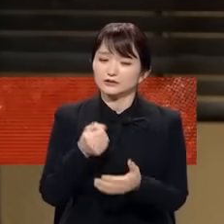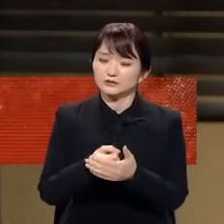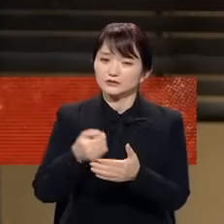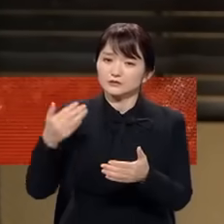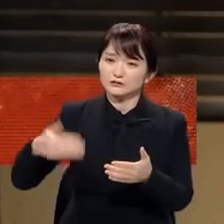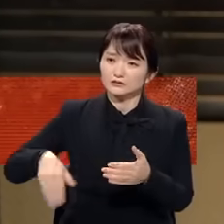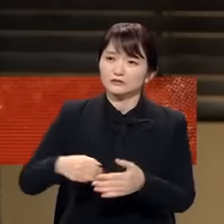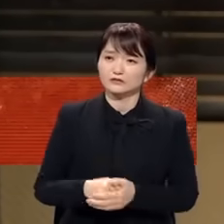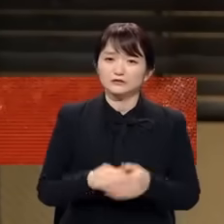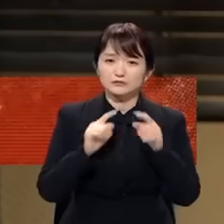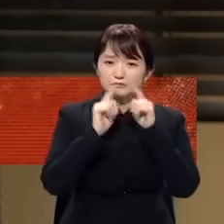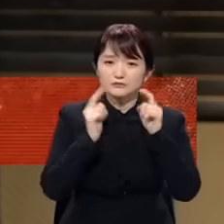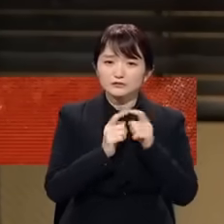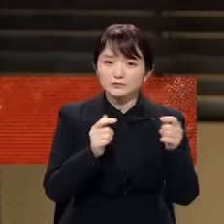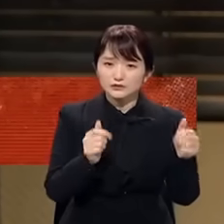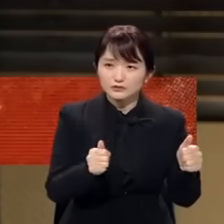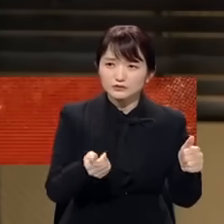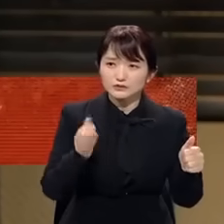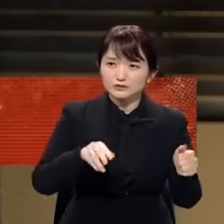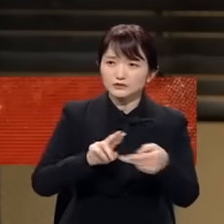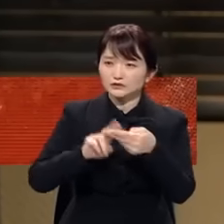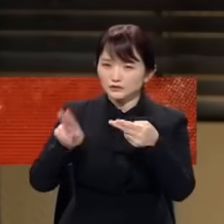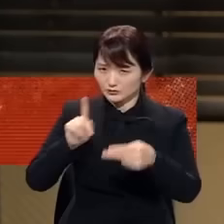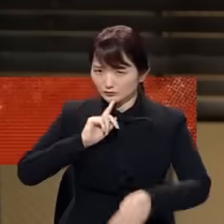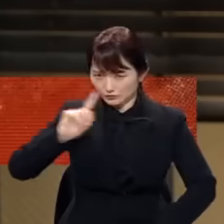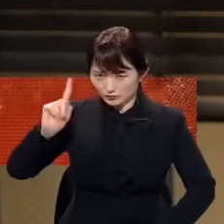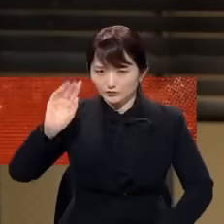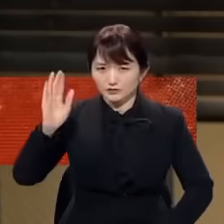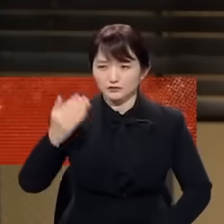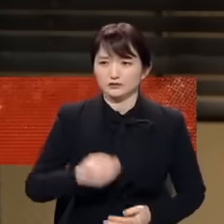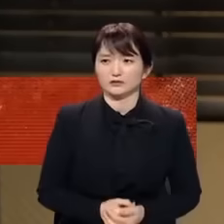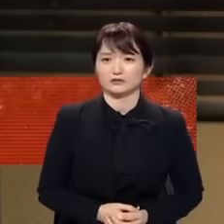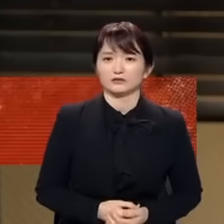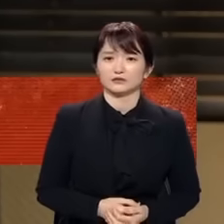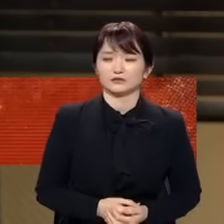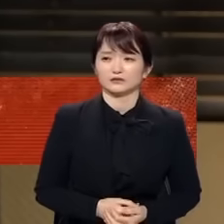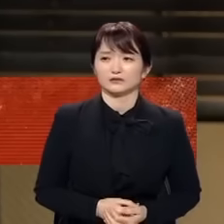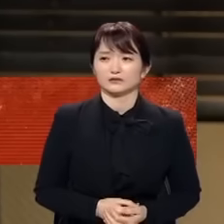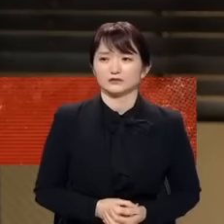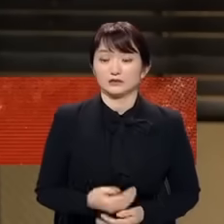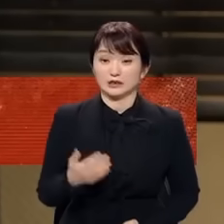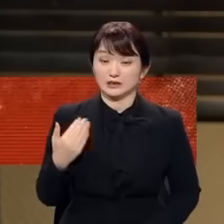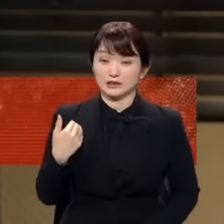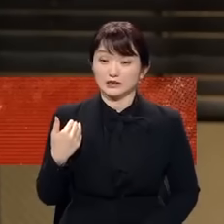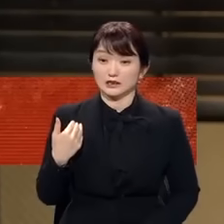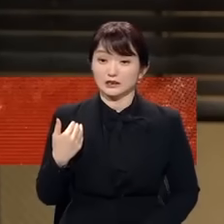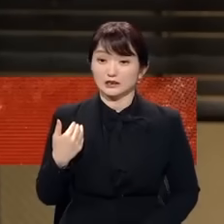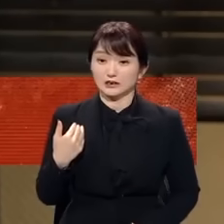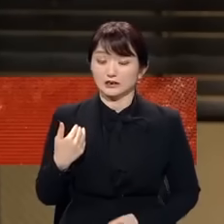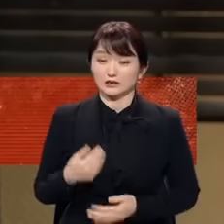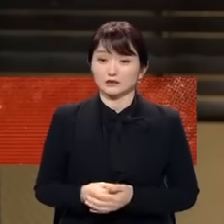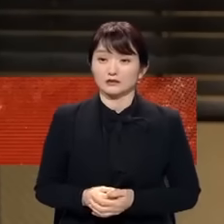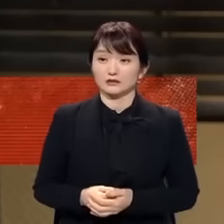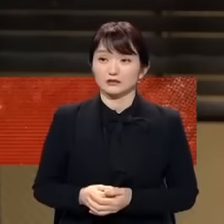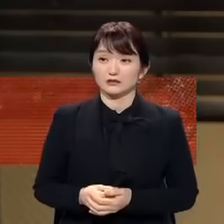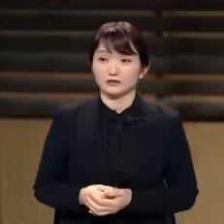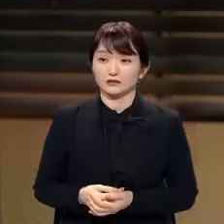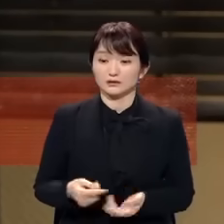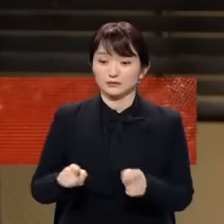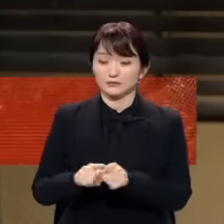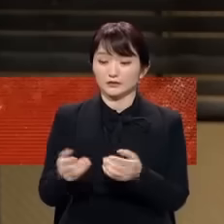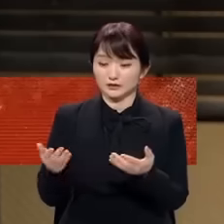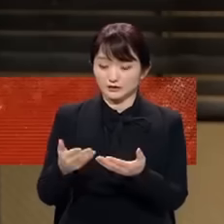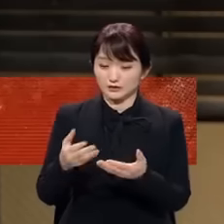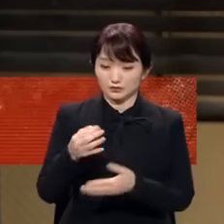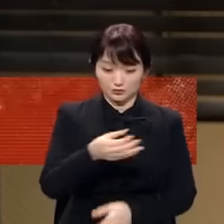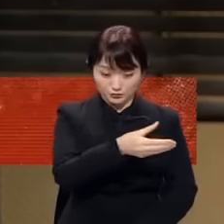이거는 민사도 민사지만 형사고소를 하셔야죠. 그러니까. 일단 동업, 뭐 아까 직원이라면서요. 동업자금, 사업자금한테 돈 빌려갔죠.